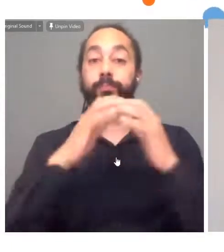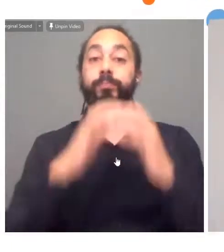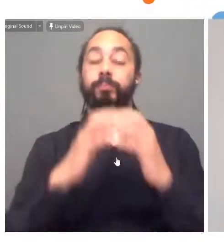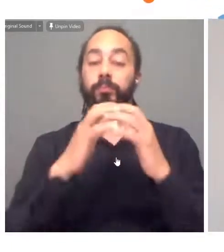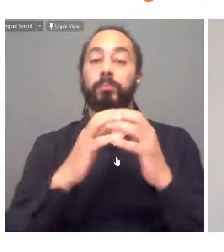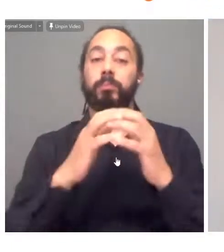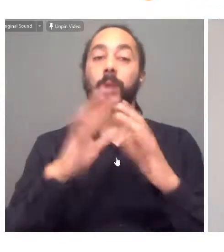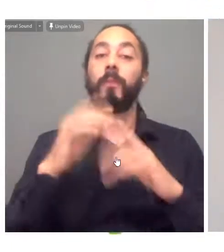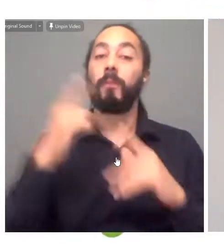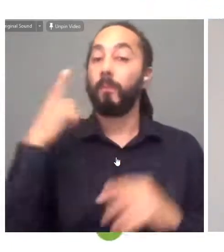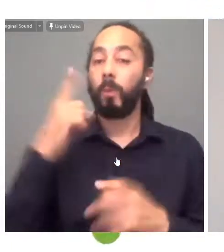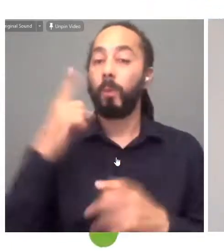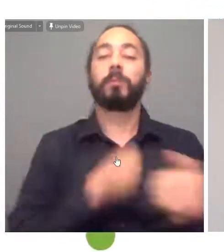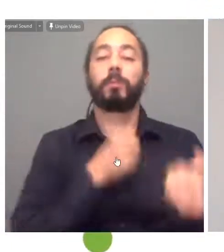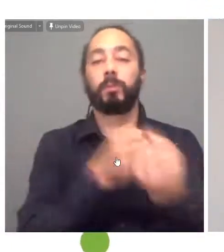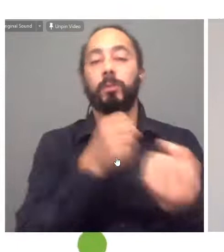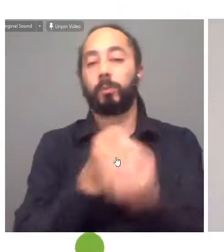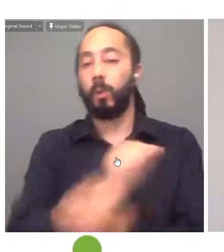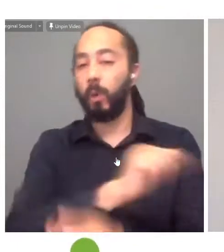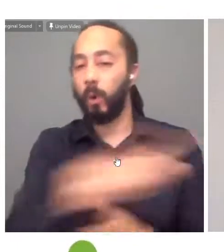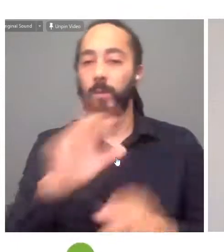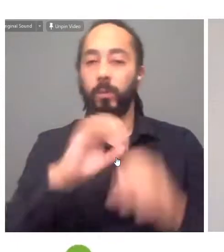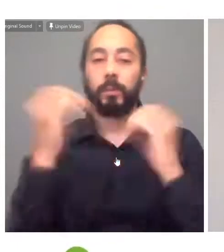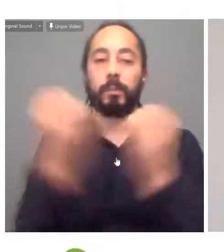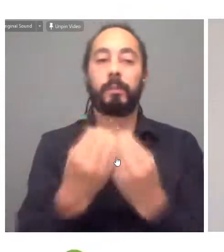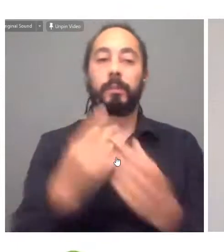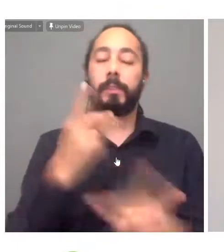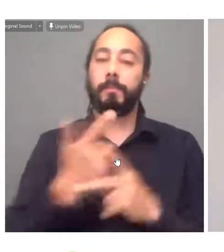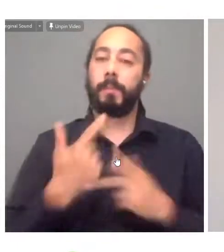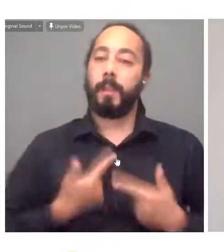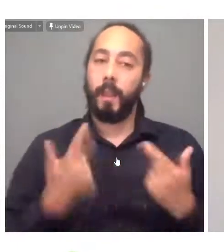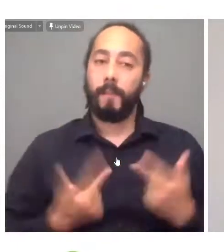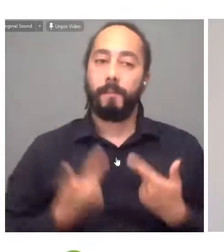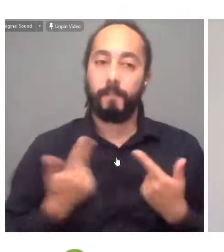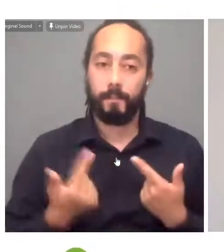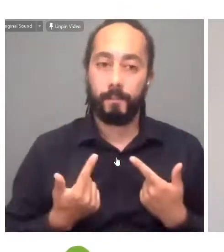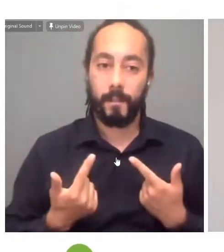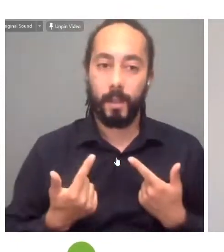pan-sectoriel? Comment on va s'y retrouver dans le monde de la culture?